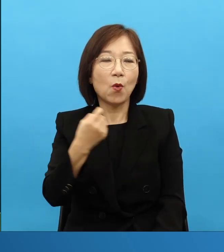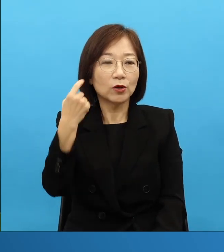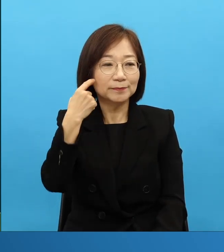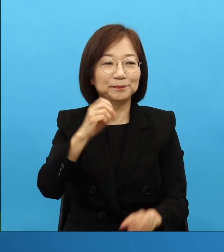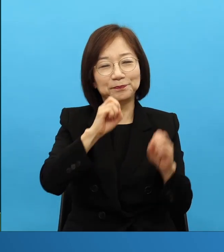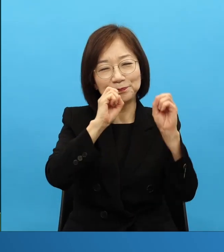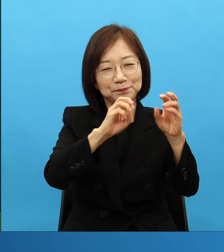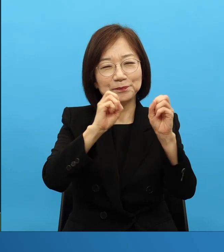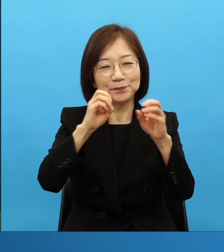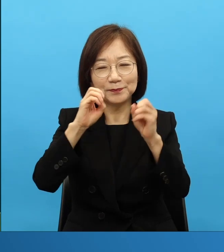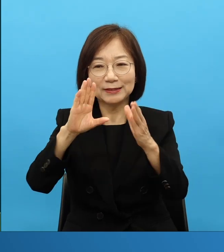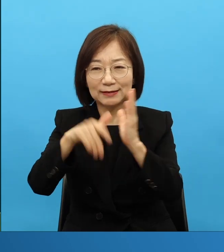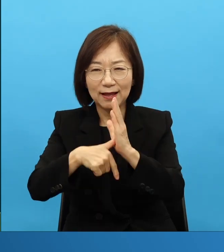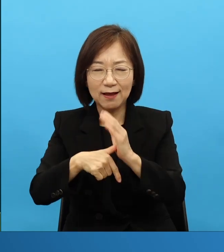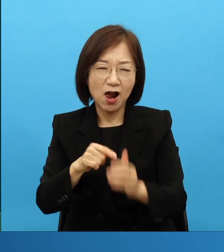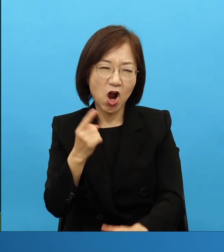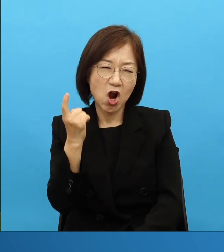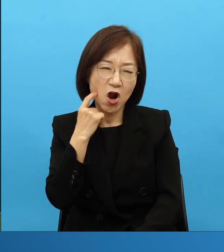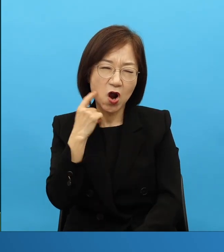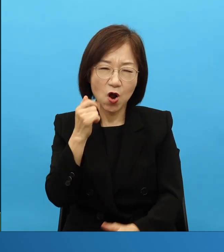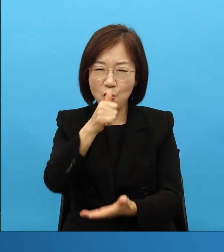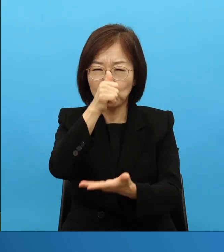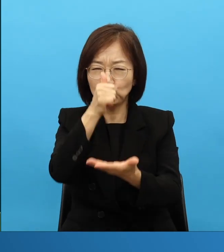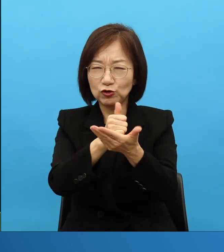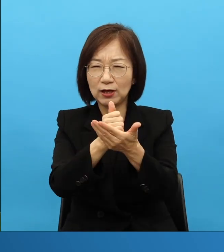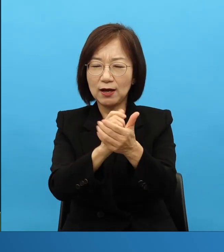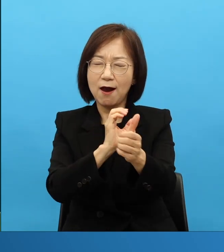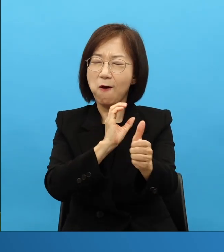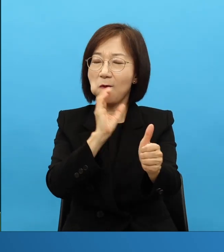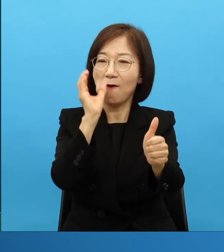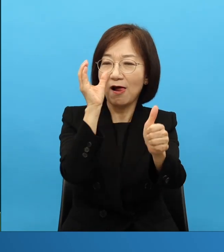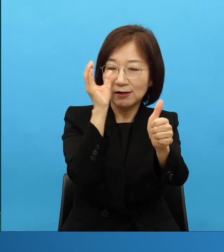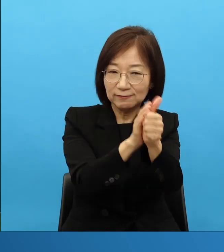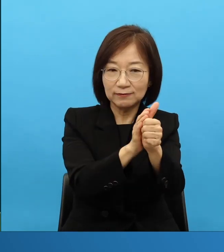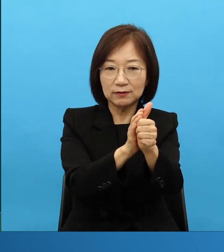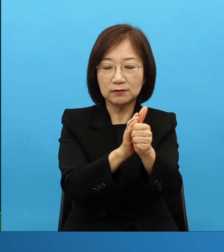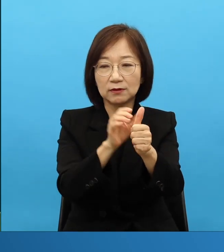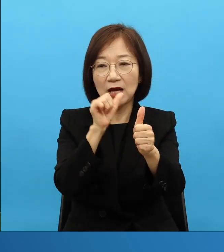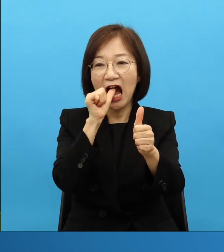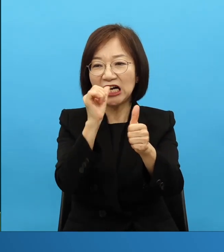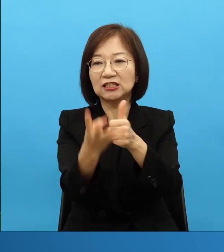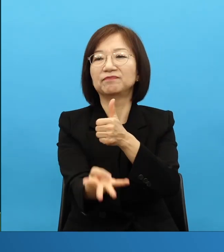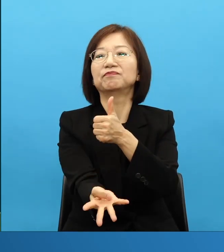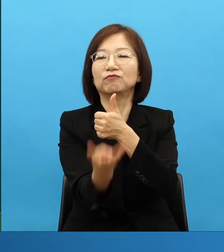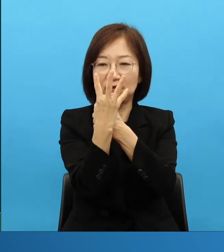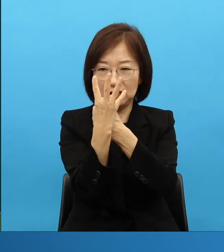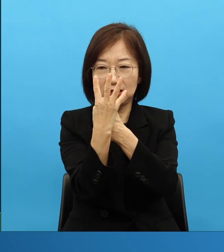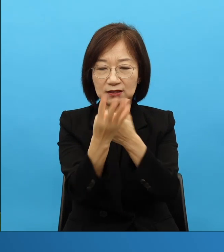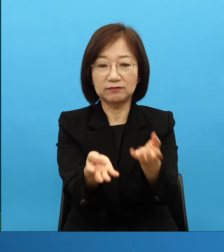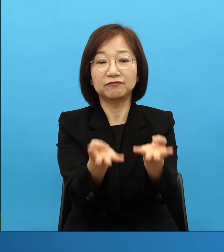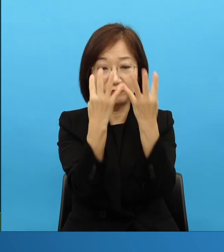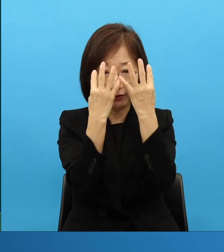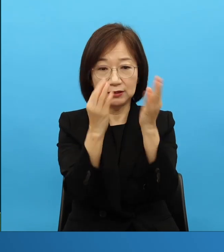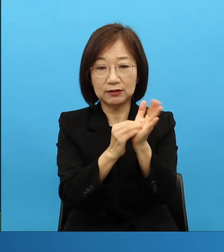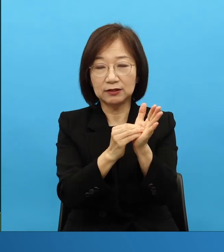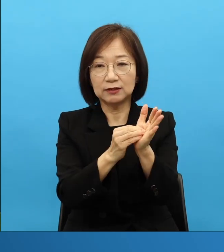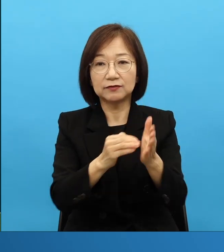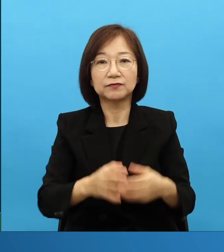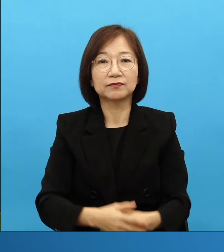누명을 세워 감옥에 넣었습니다. And as you know, John Bunyan was falsely accused and went to prison for the sake of the